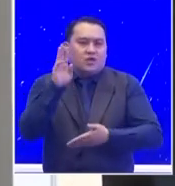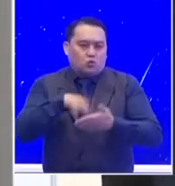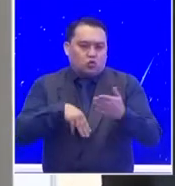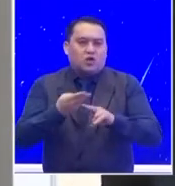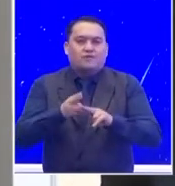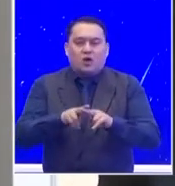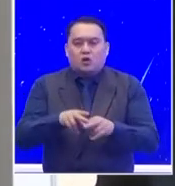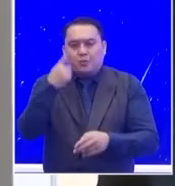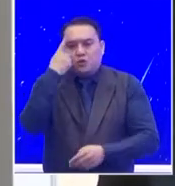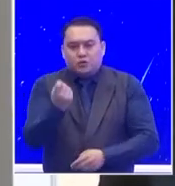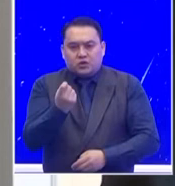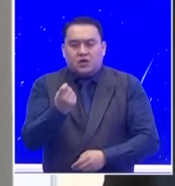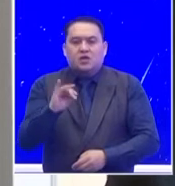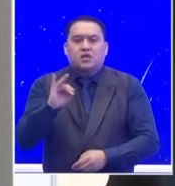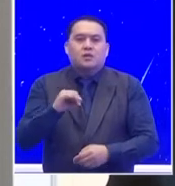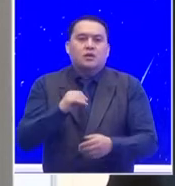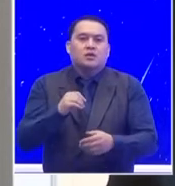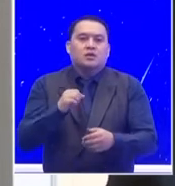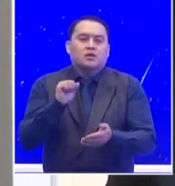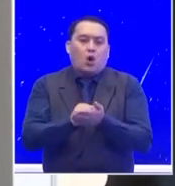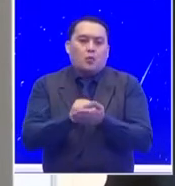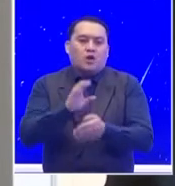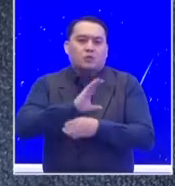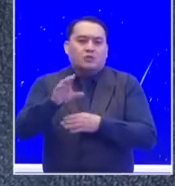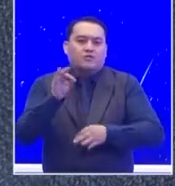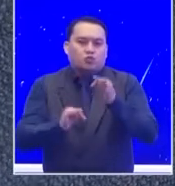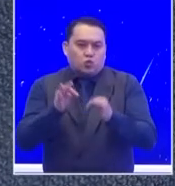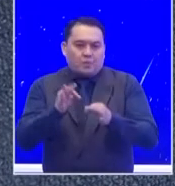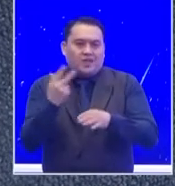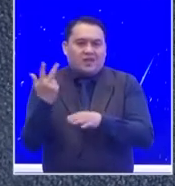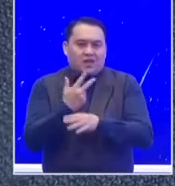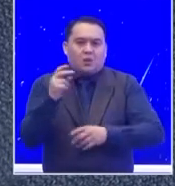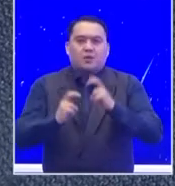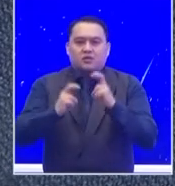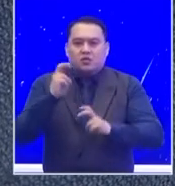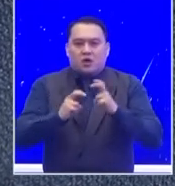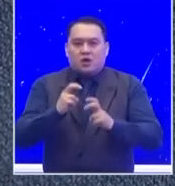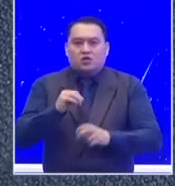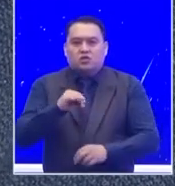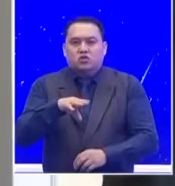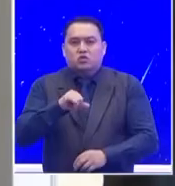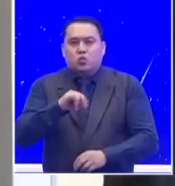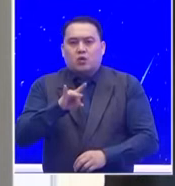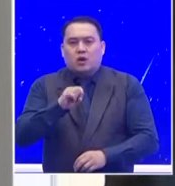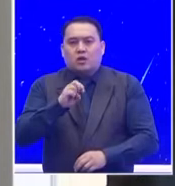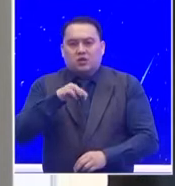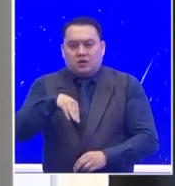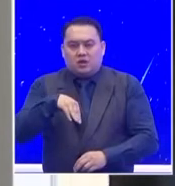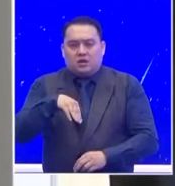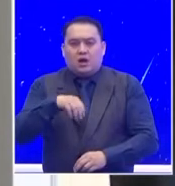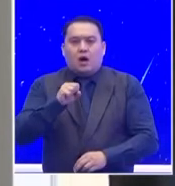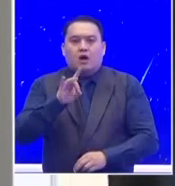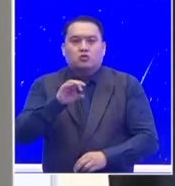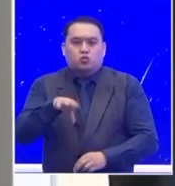выданы предписания и материалы, направленные в экономический суд. Третье предприятие – это у нас ТОО «ЖИТС Укранит». Оно зарегистрировано в